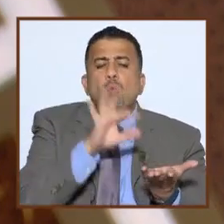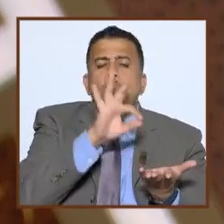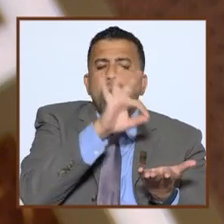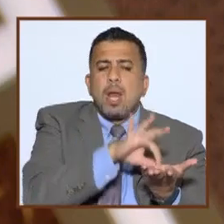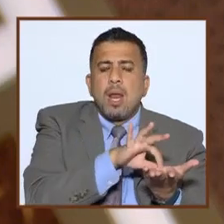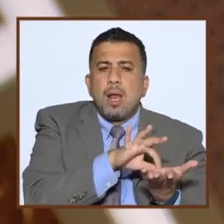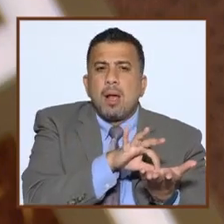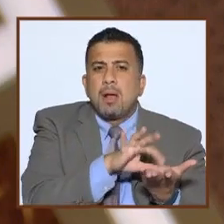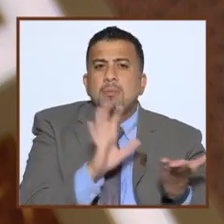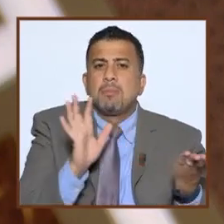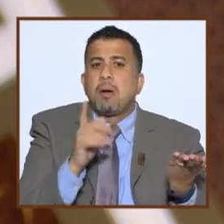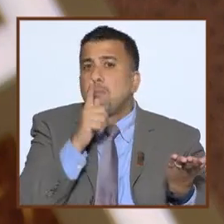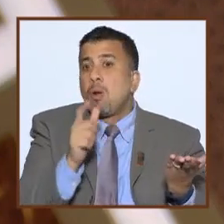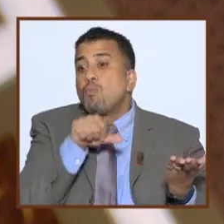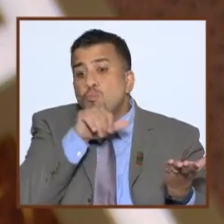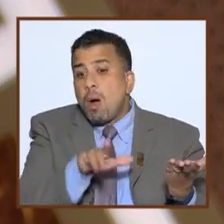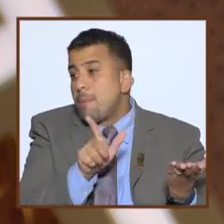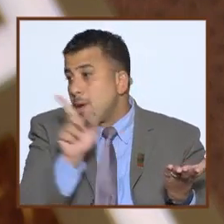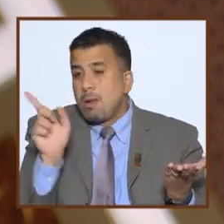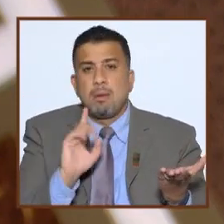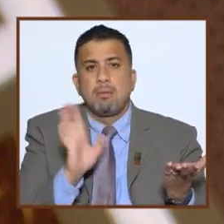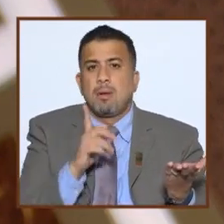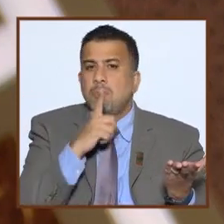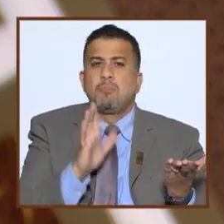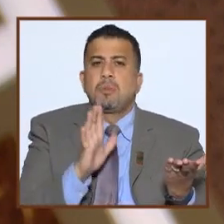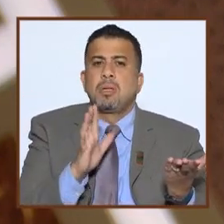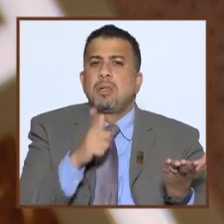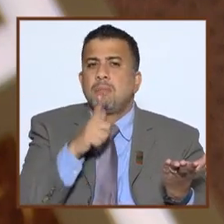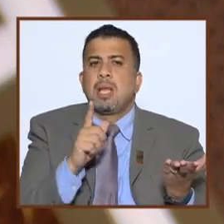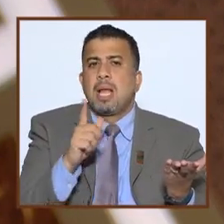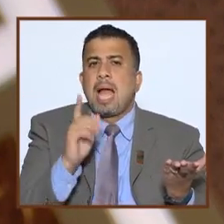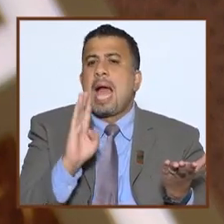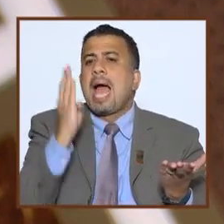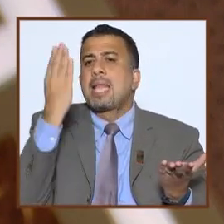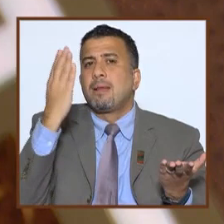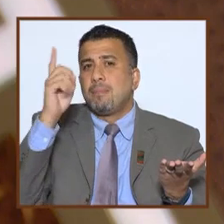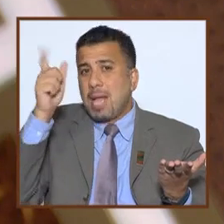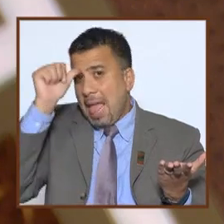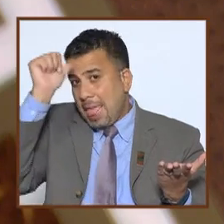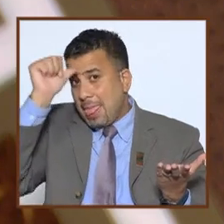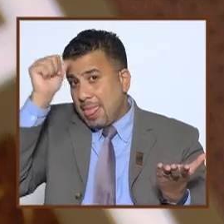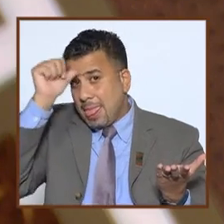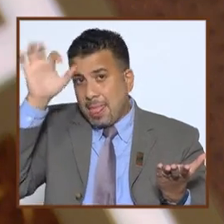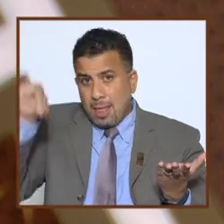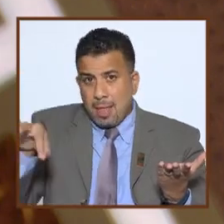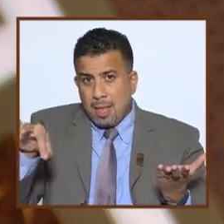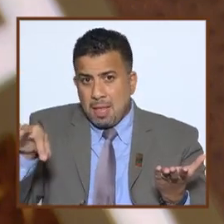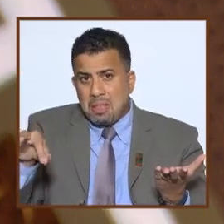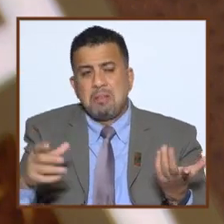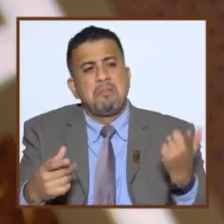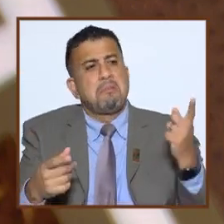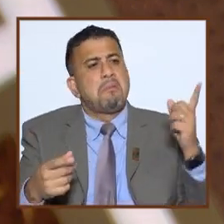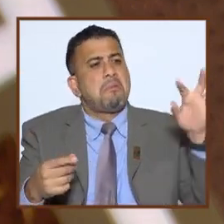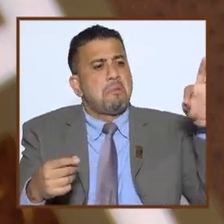انه مرفوع الى النبي عليه الصلاه والسلام ان ادم نزل في الهند وحواء نزلت في كذا والتقى يا في